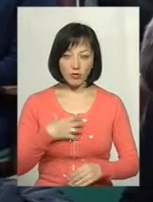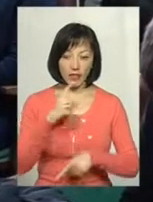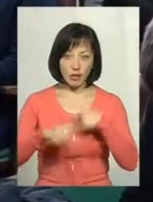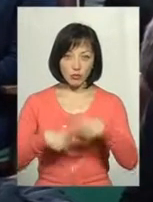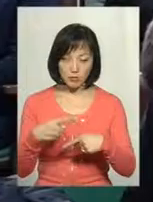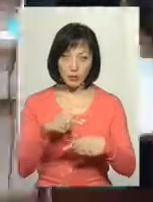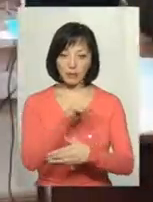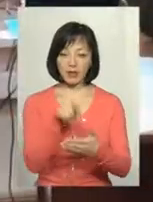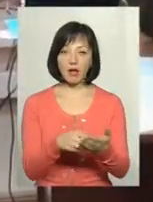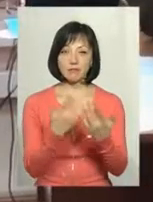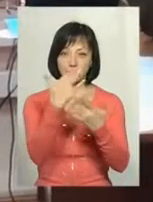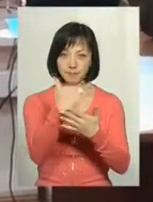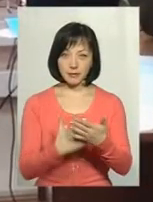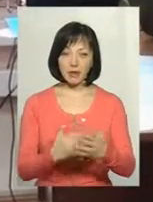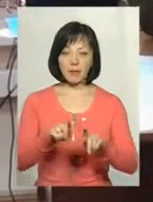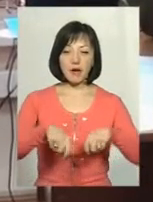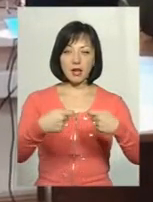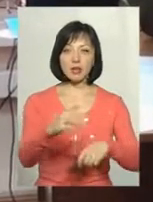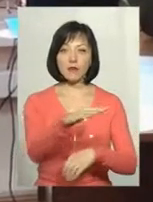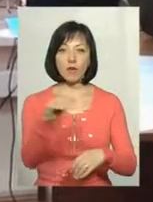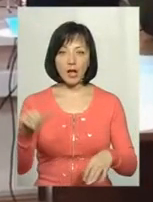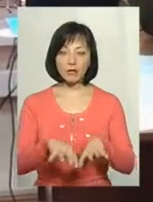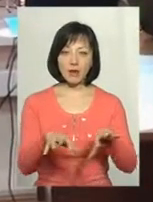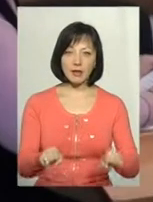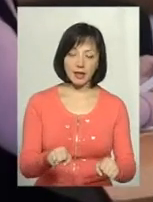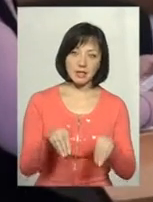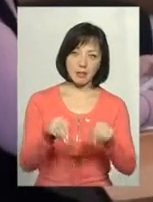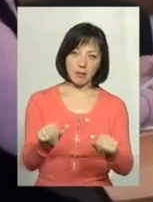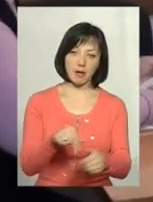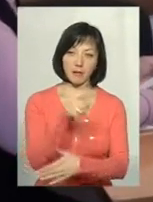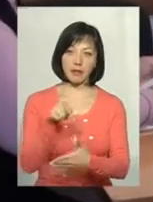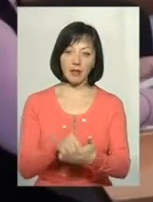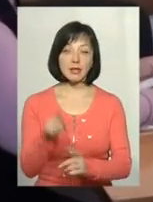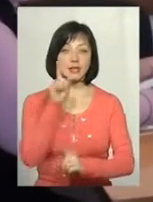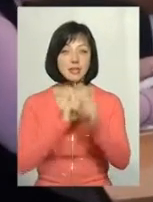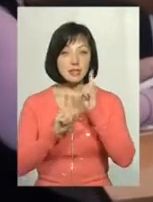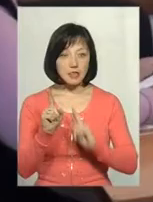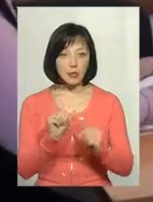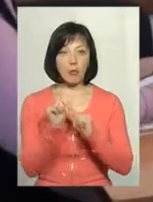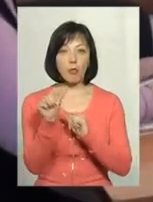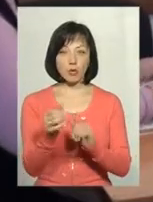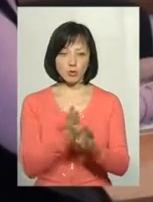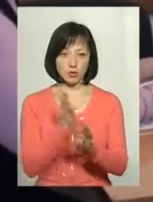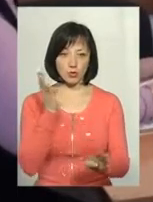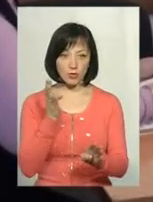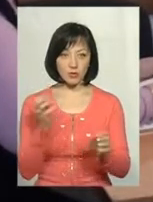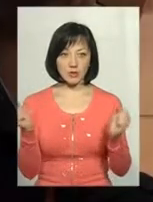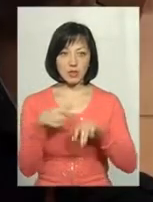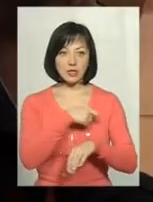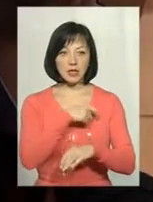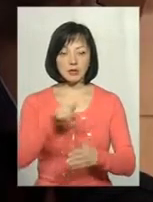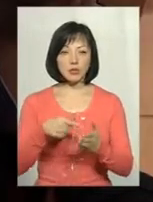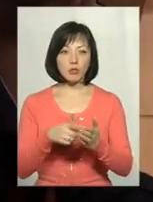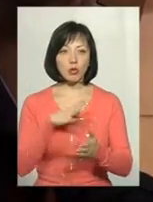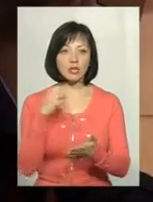Наступний блок питань стосувався передачі в оренду майна та земельних питань. На пленарному засіданні позачергової сесії Донеєвецької міської